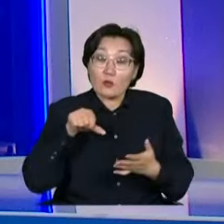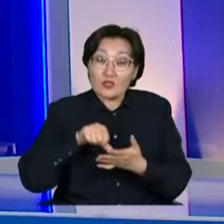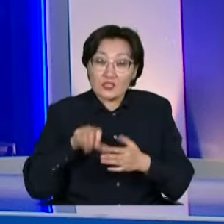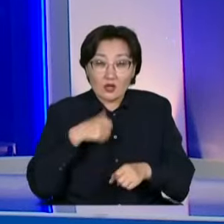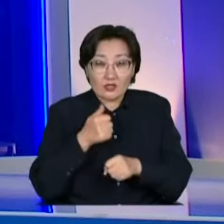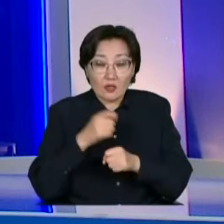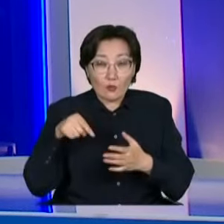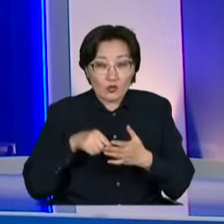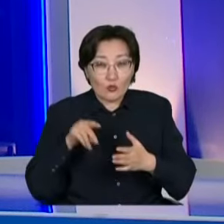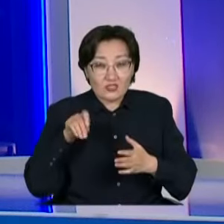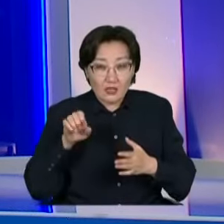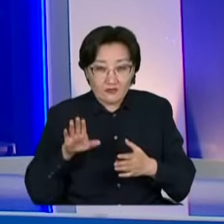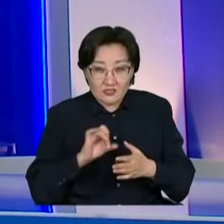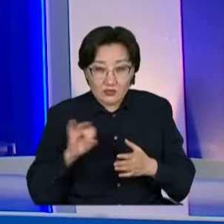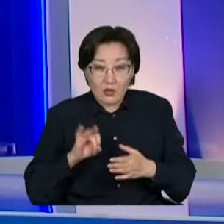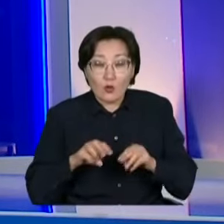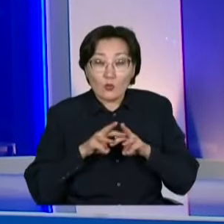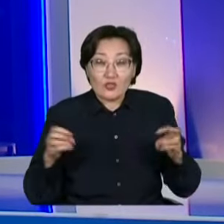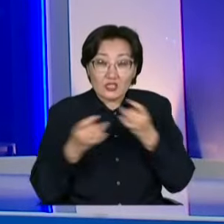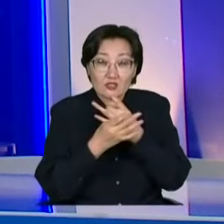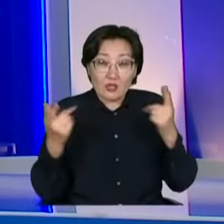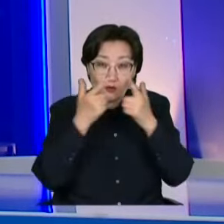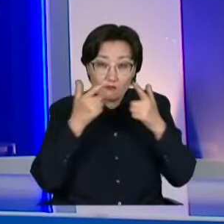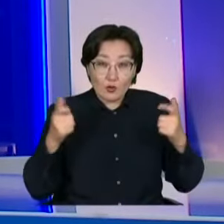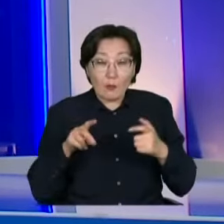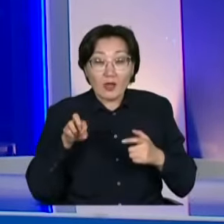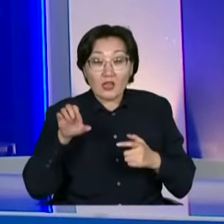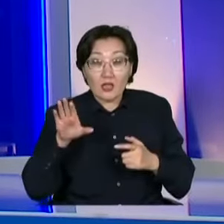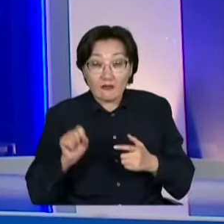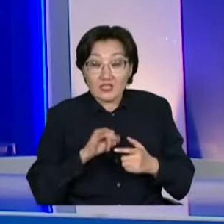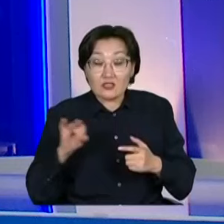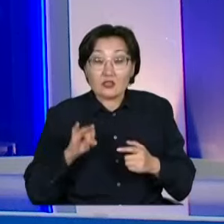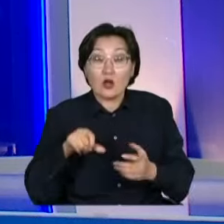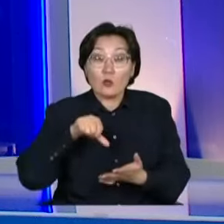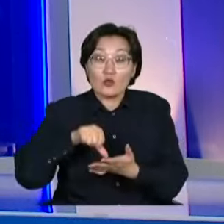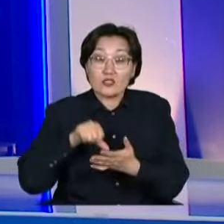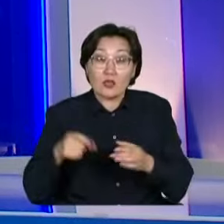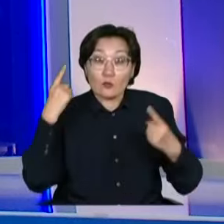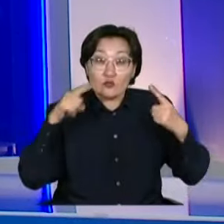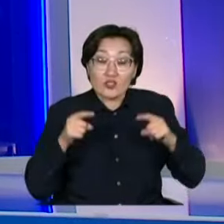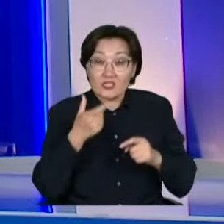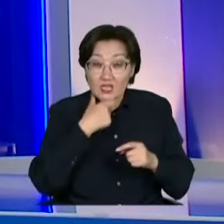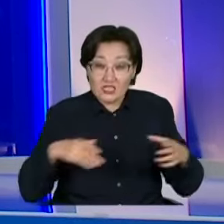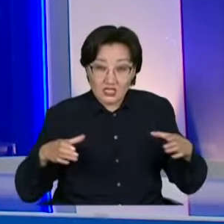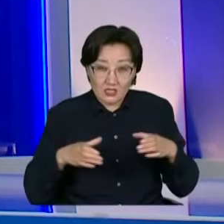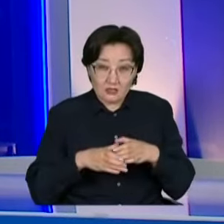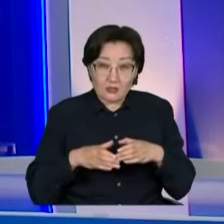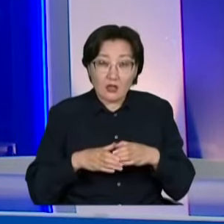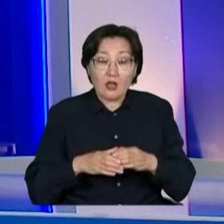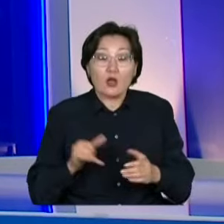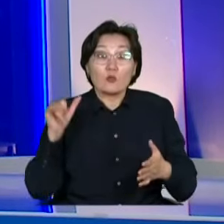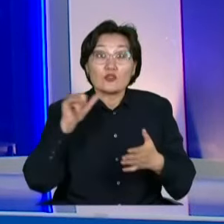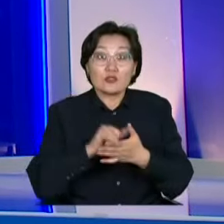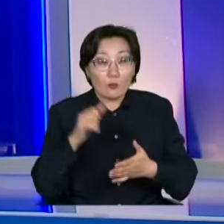глава мегаполиса Ербулат Дусаев, министр культуры и информации Аида Балаева, а также представители творческой интеллигенции.